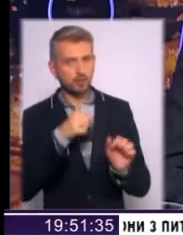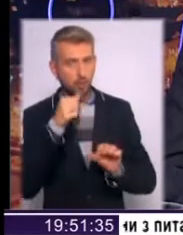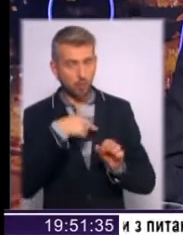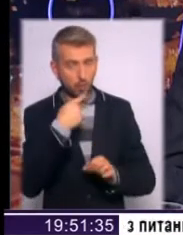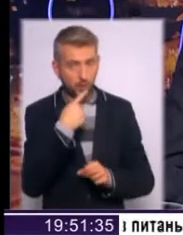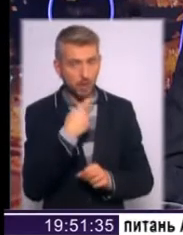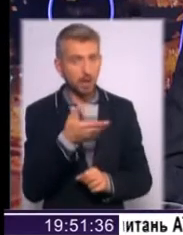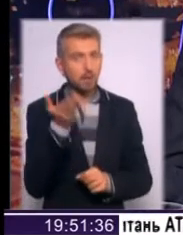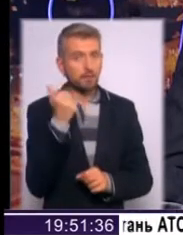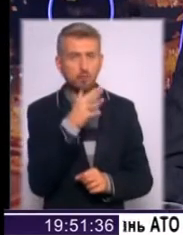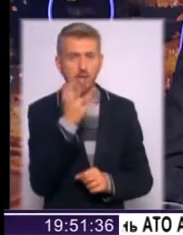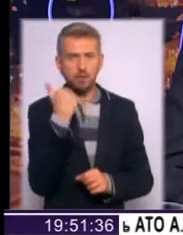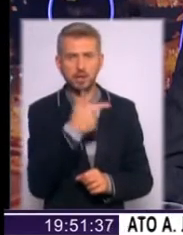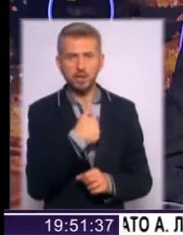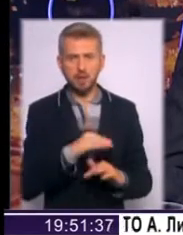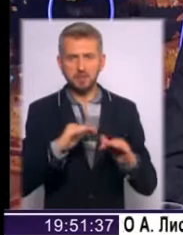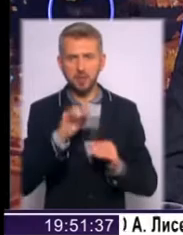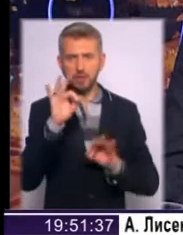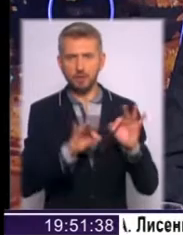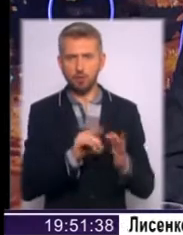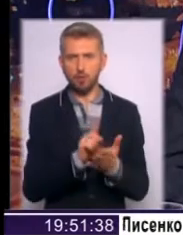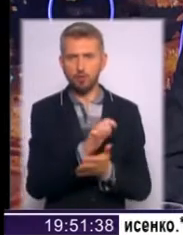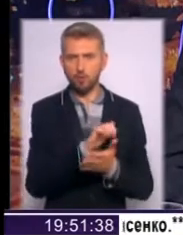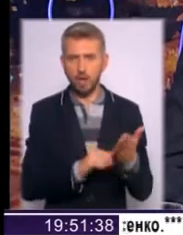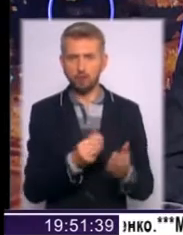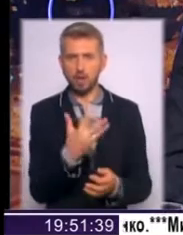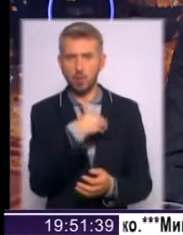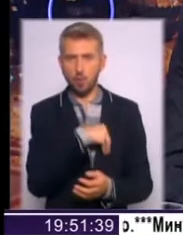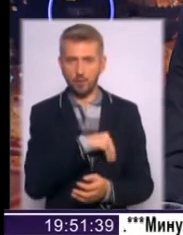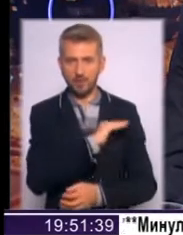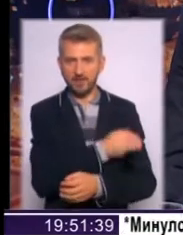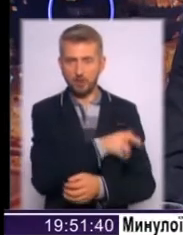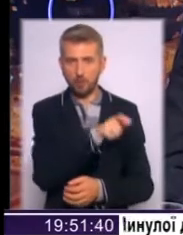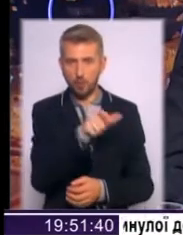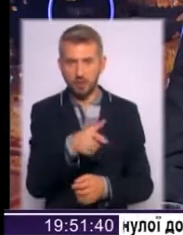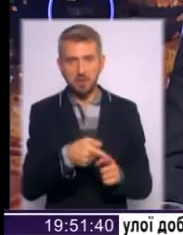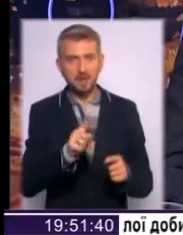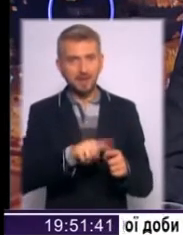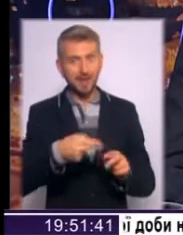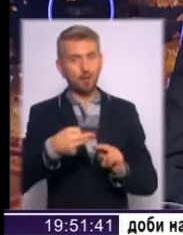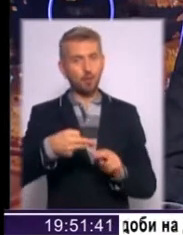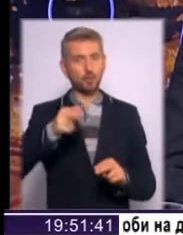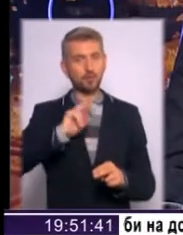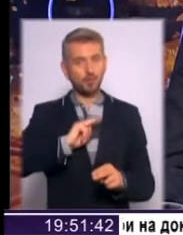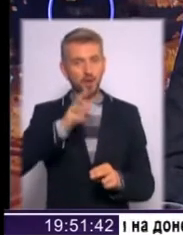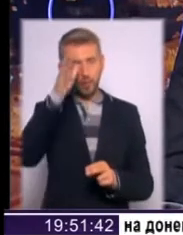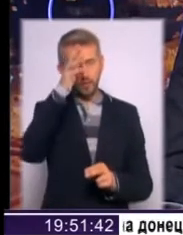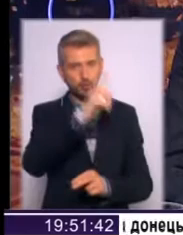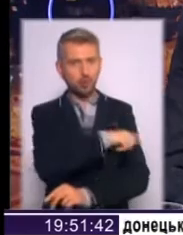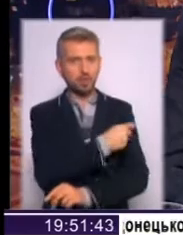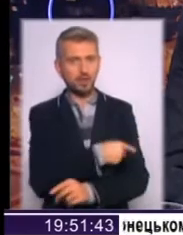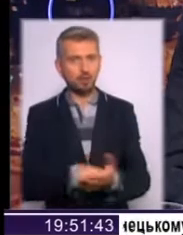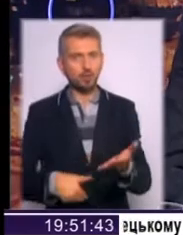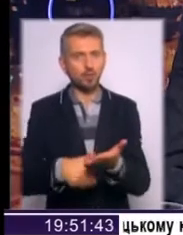говорили, що в той час, коли нам зменшили відсоток податку на доходи фізичних осіб, це компенсували освітню медичну субвенцію,